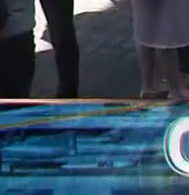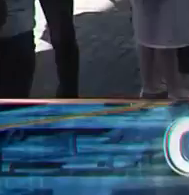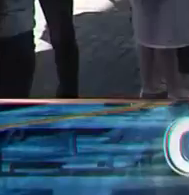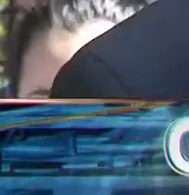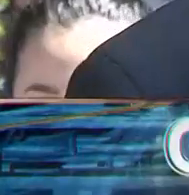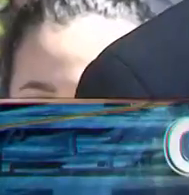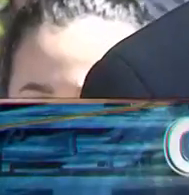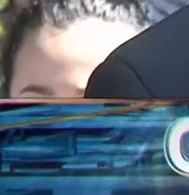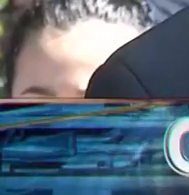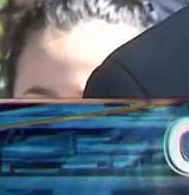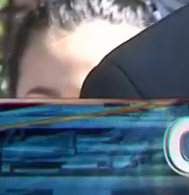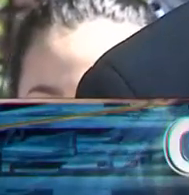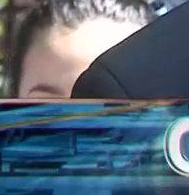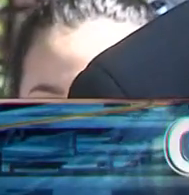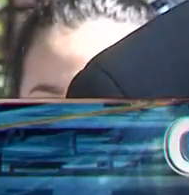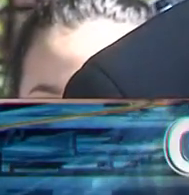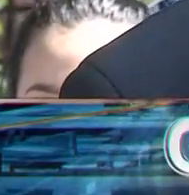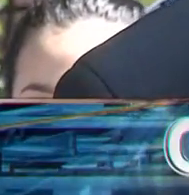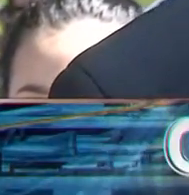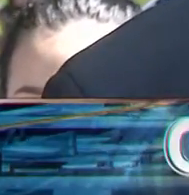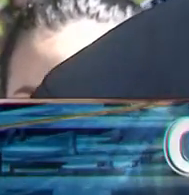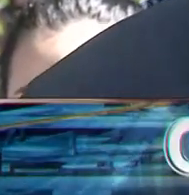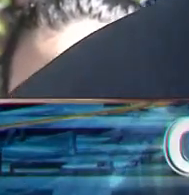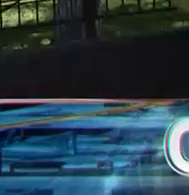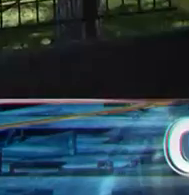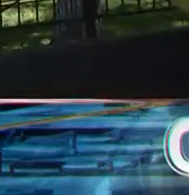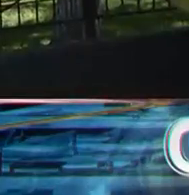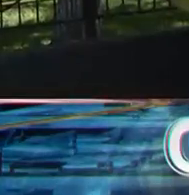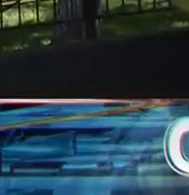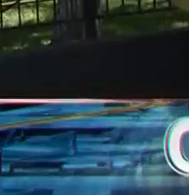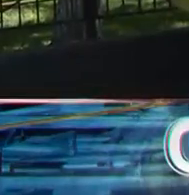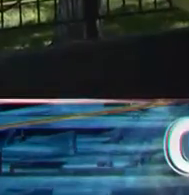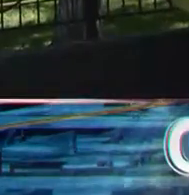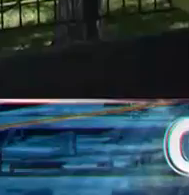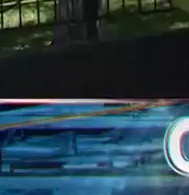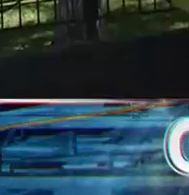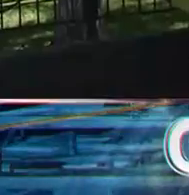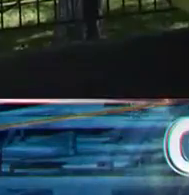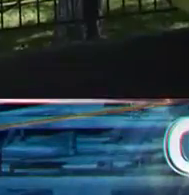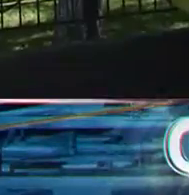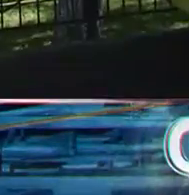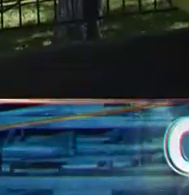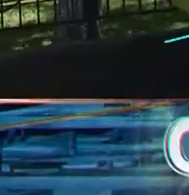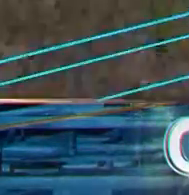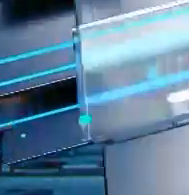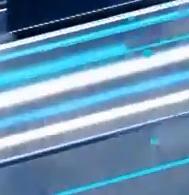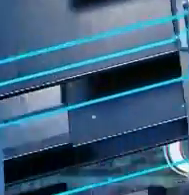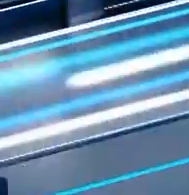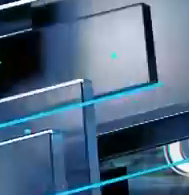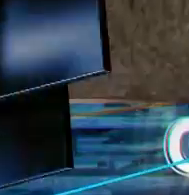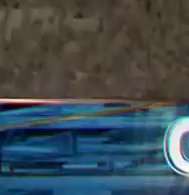Помощь будет скорой. Парк службы санавиации с помощью спонсоров пополнился современным реанимобилем.